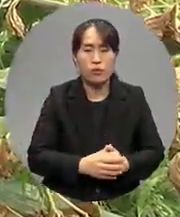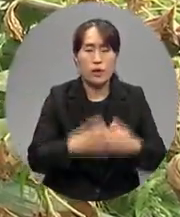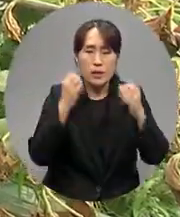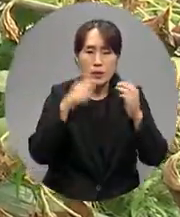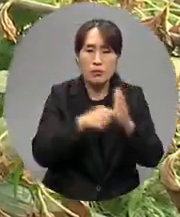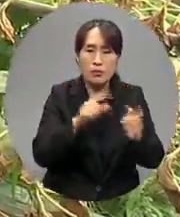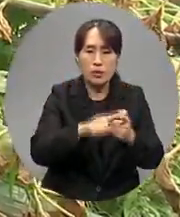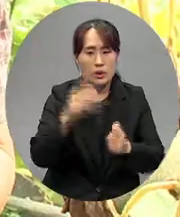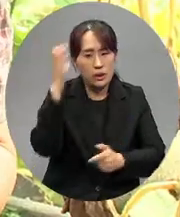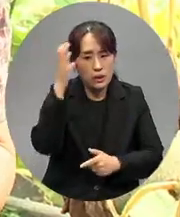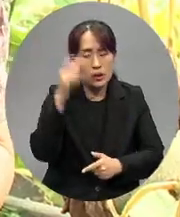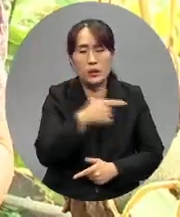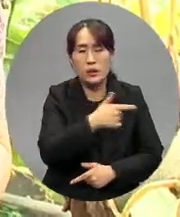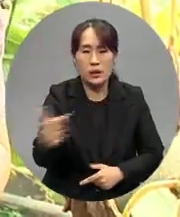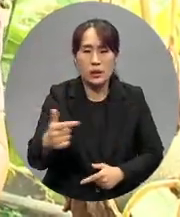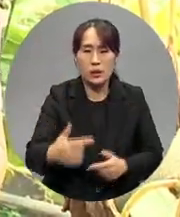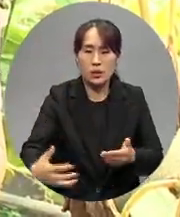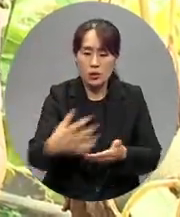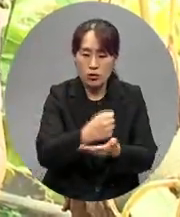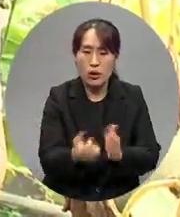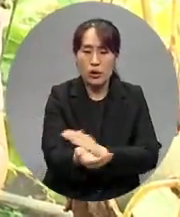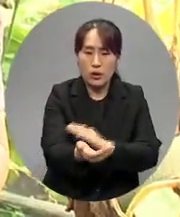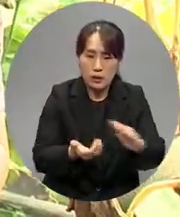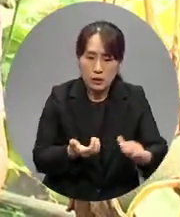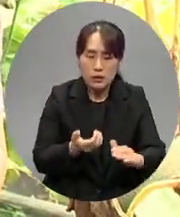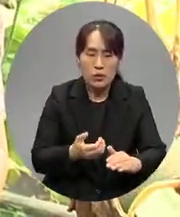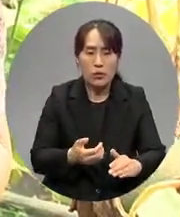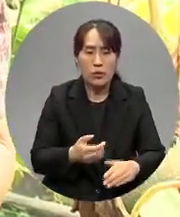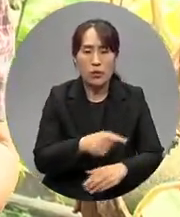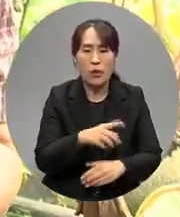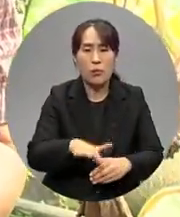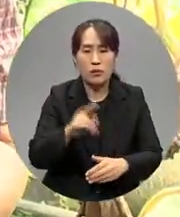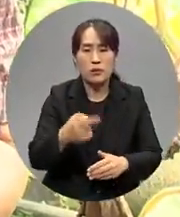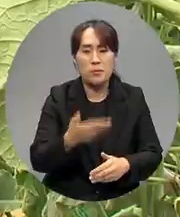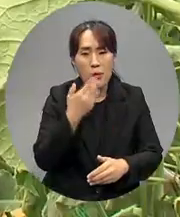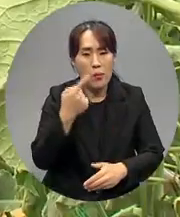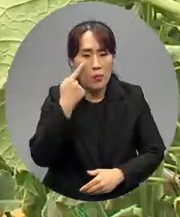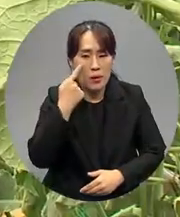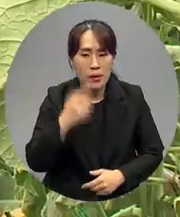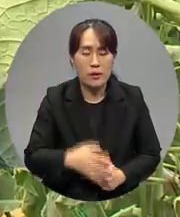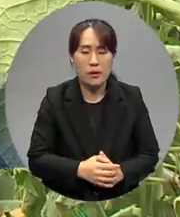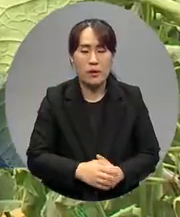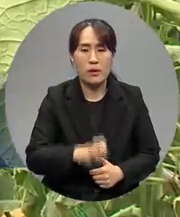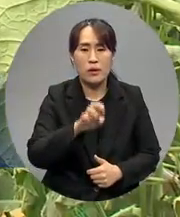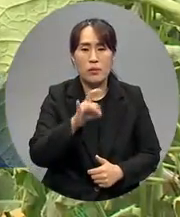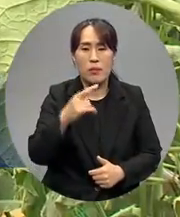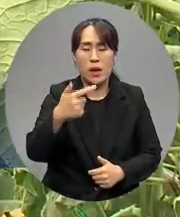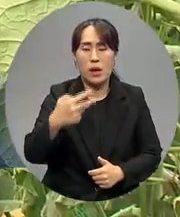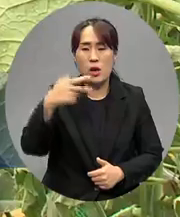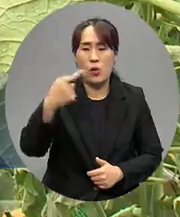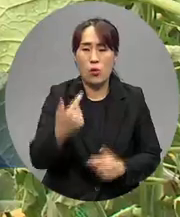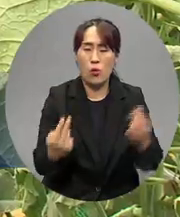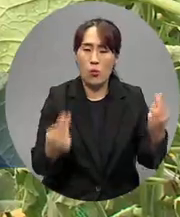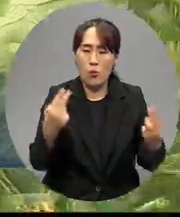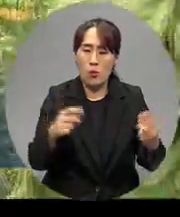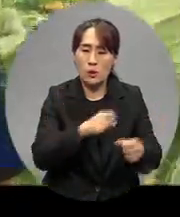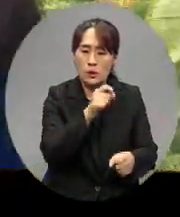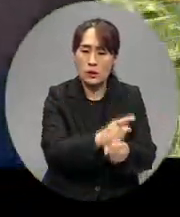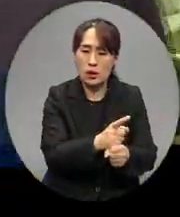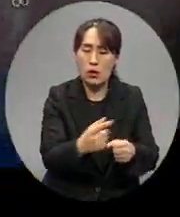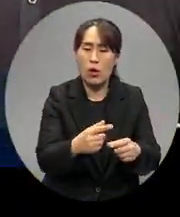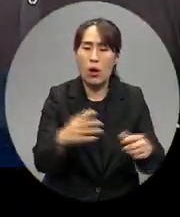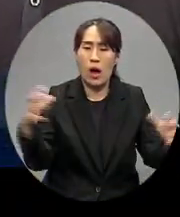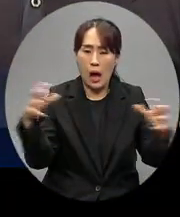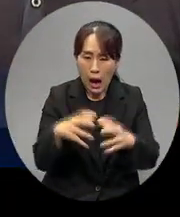대한 기대가 커짐에 따라 수확에 앞서 선 구매가 이루어졌습니다. 메론의 고유한 어떤 성질